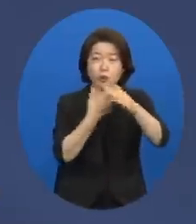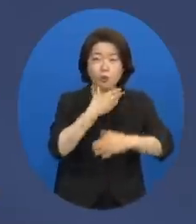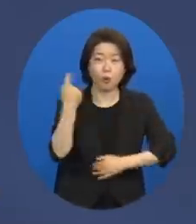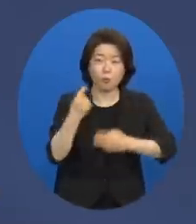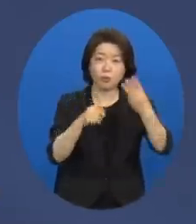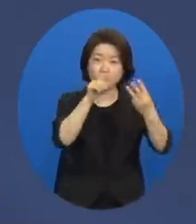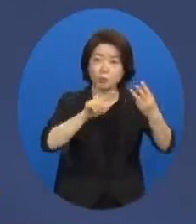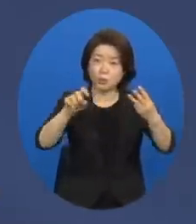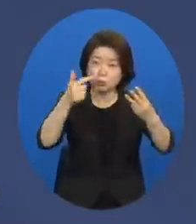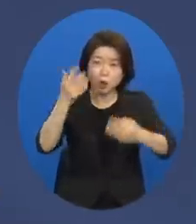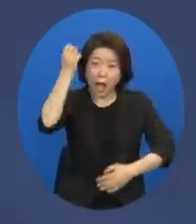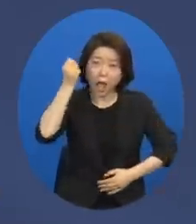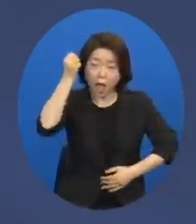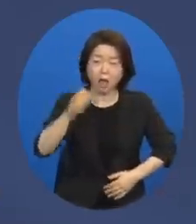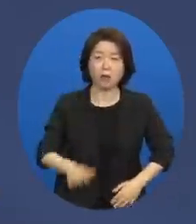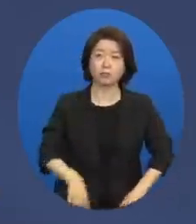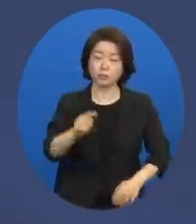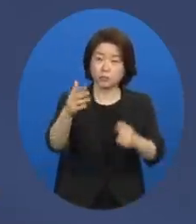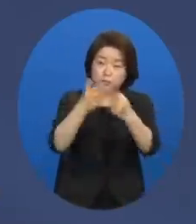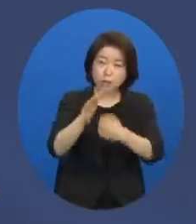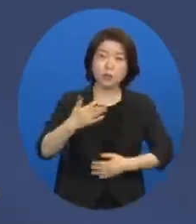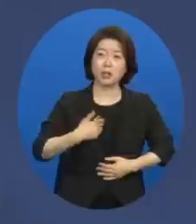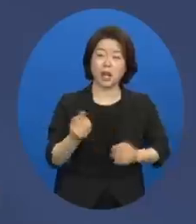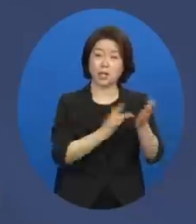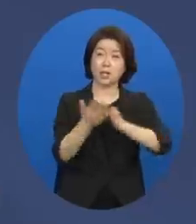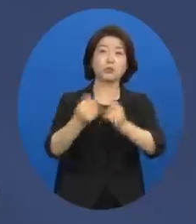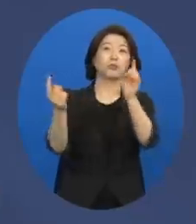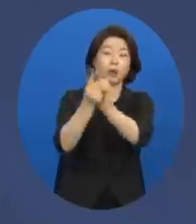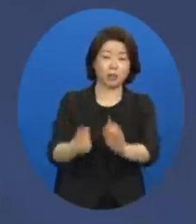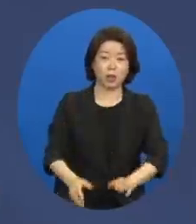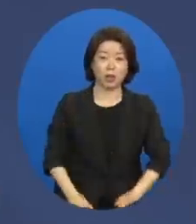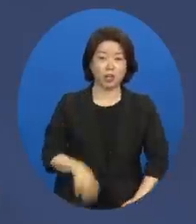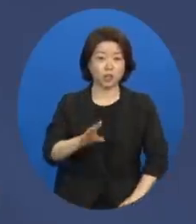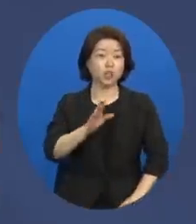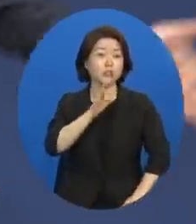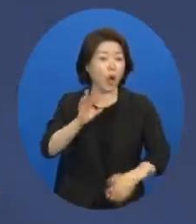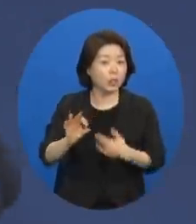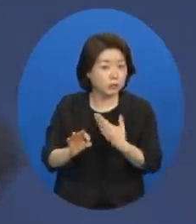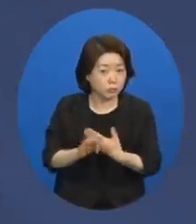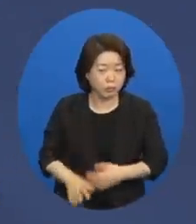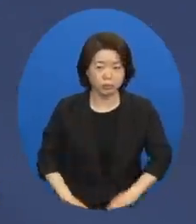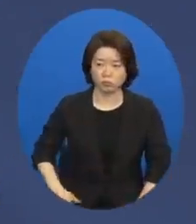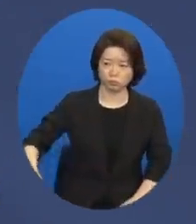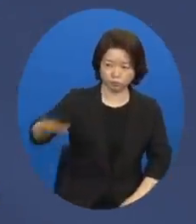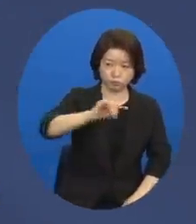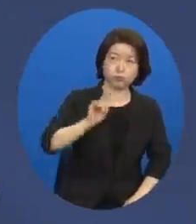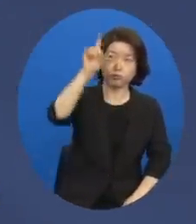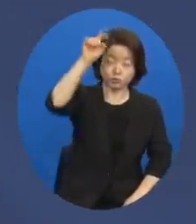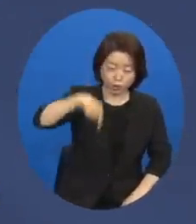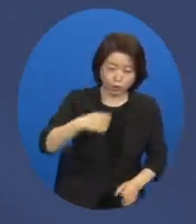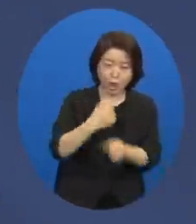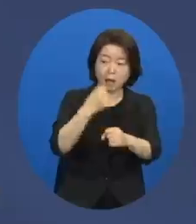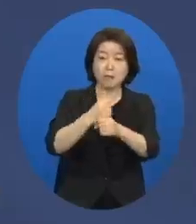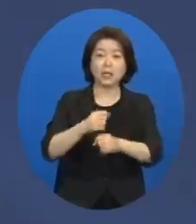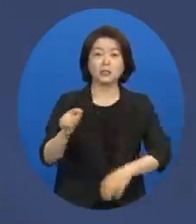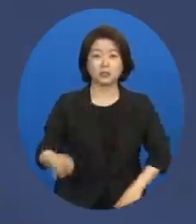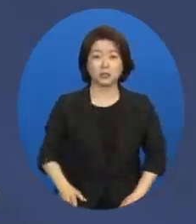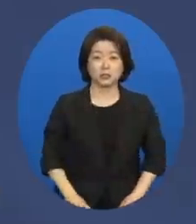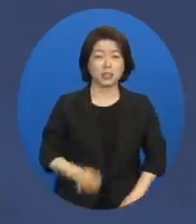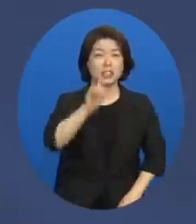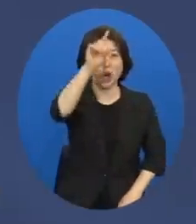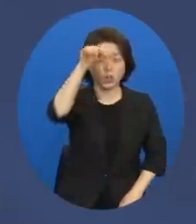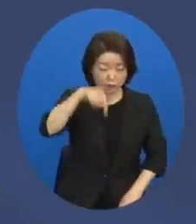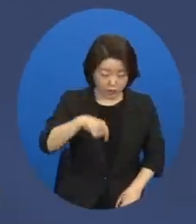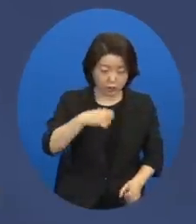그거 함성했고 그것 때문에 나 예수님 만났고 아 이게 사실이면 천지를 창조한 사도신경에